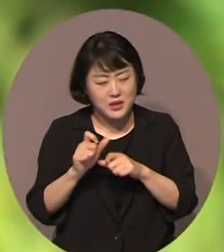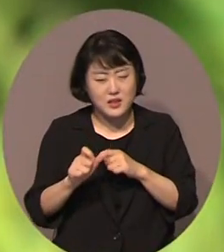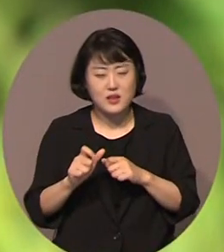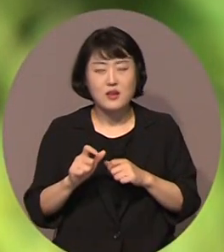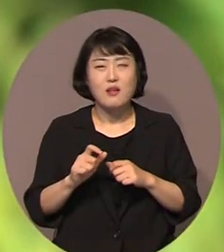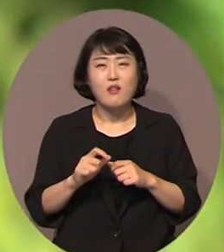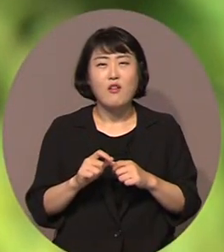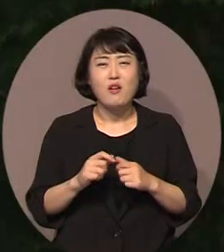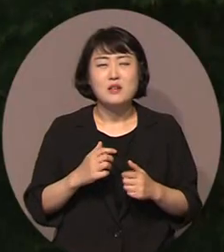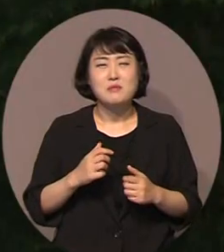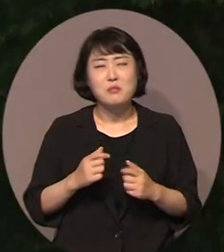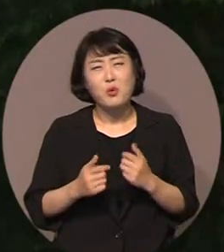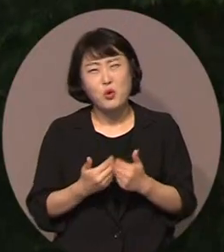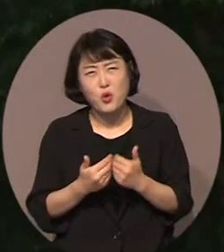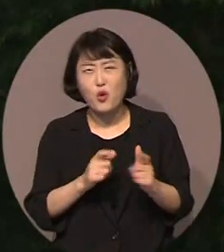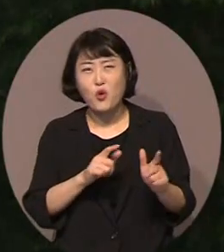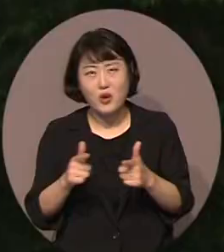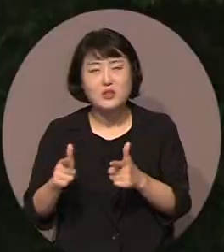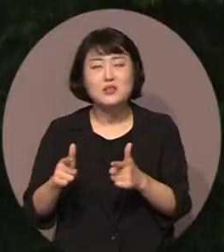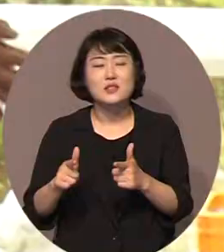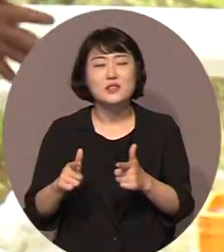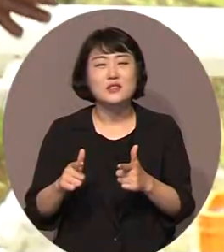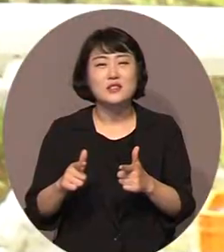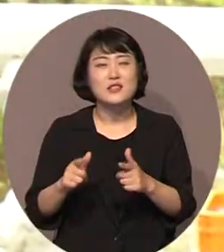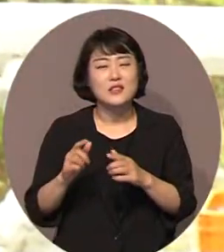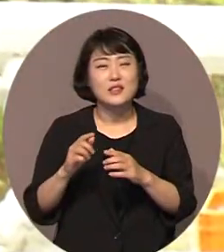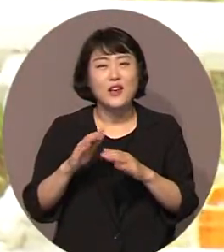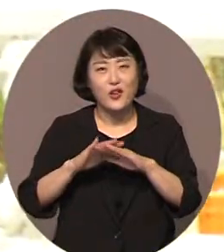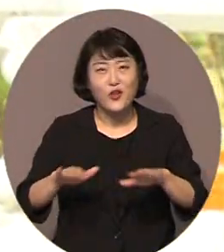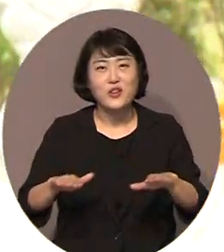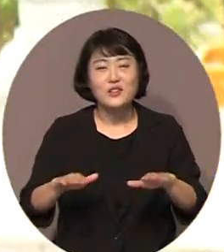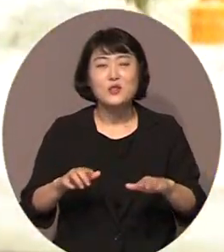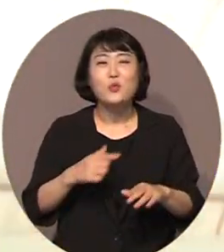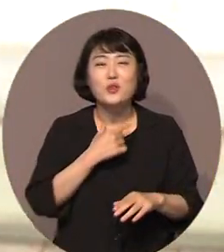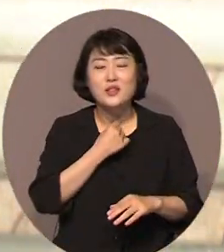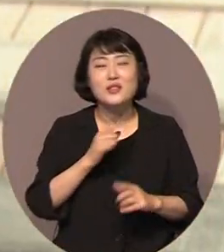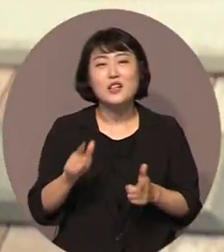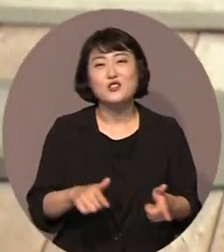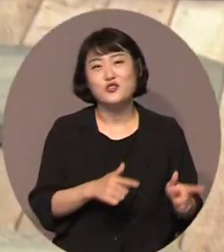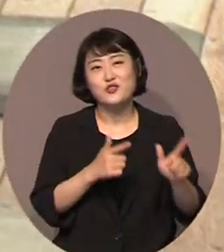씻겨 내려가길 기원해보는 하루였습니다. MBC 뉴스 김태욱입니다.